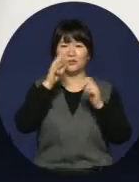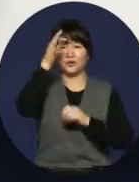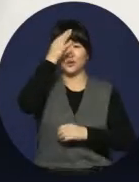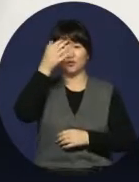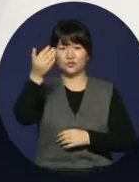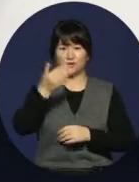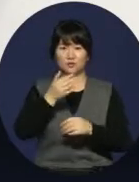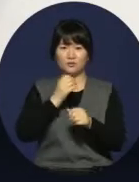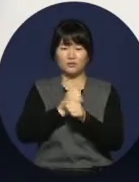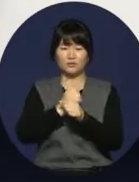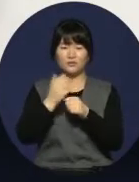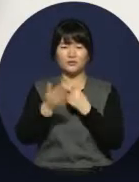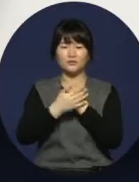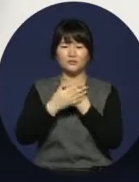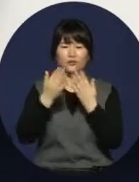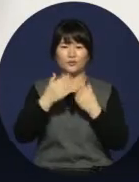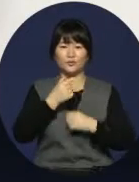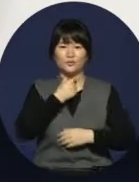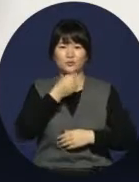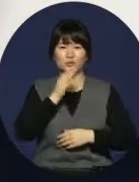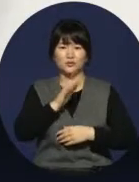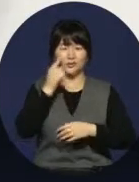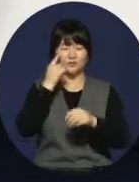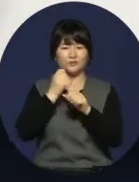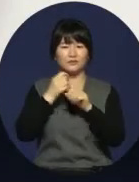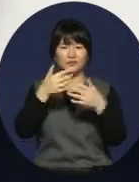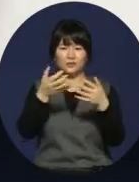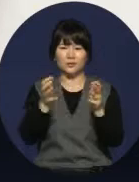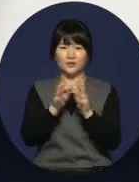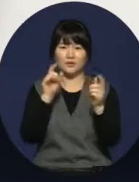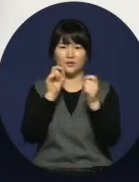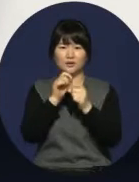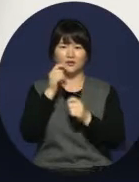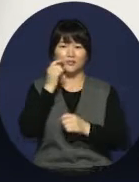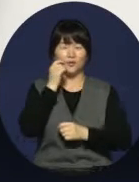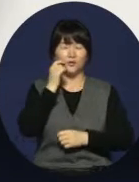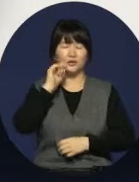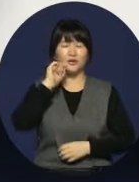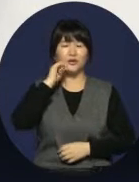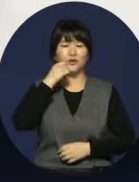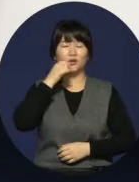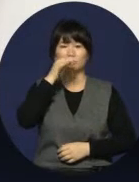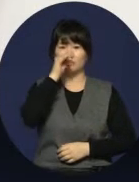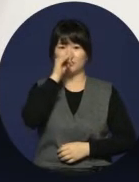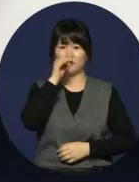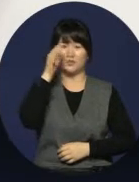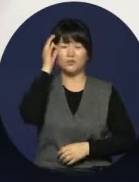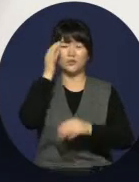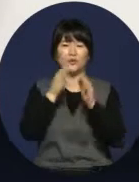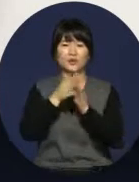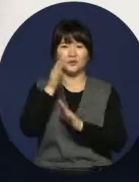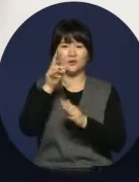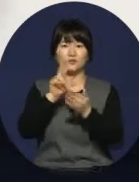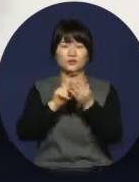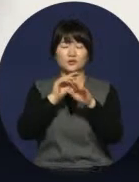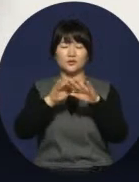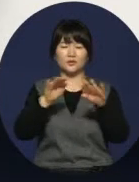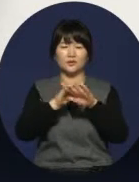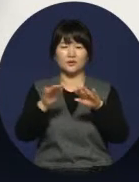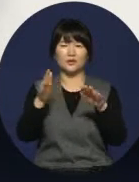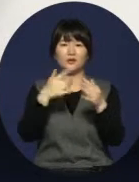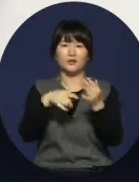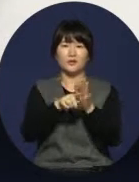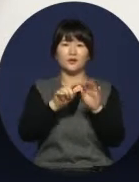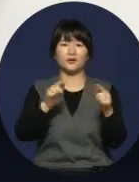기업이 기술 이전과 지원을 받고 싶어도 연구기관에 선뜻 다가서지 못하는 애로사항이 있습니다. 포항시는 이 문제의